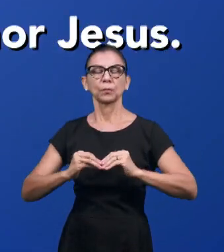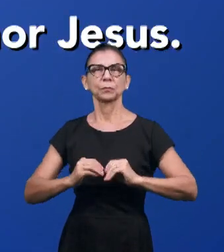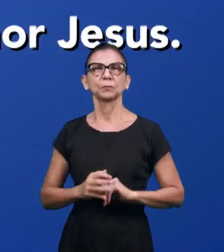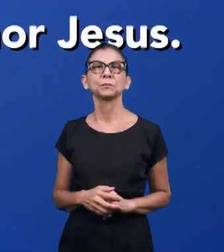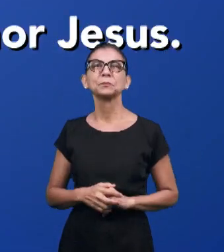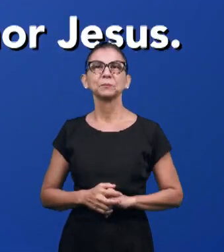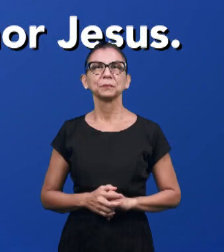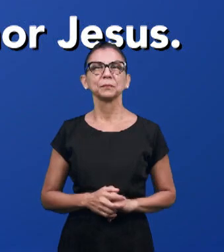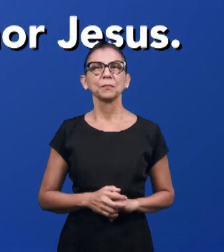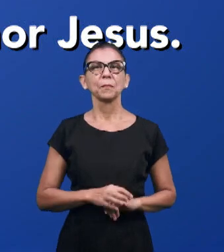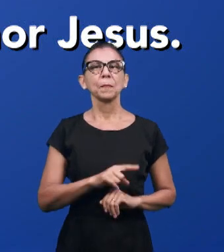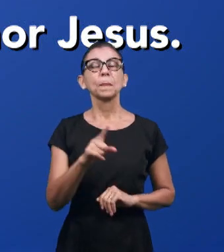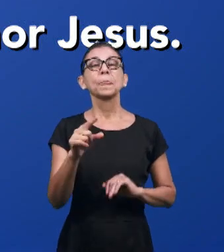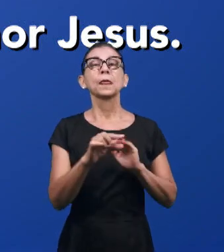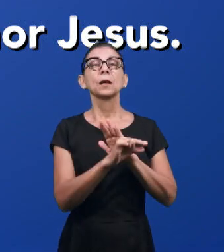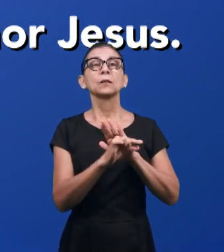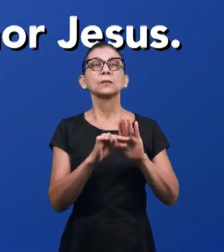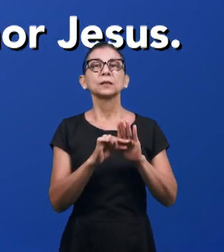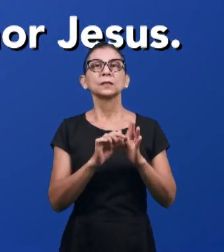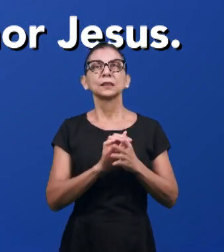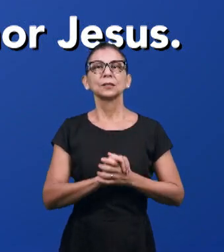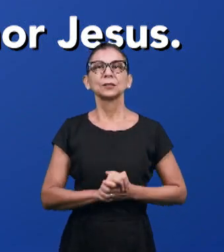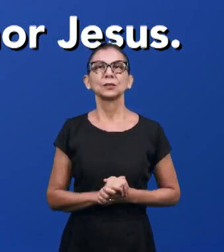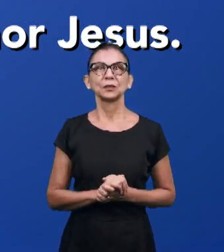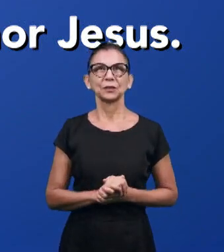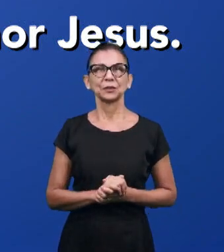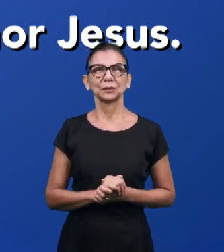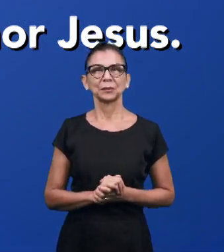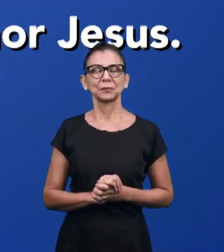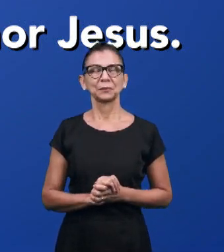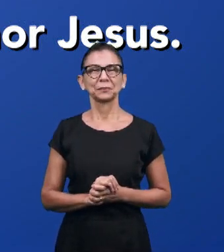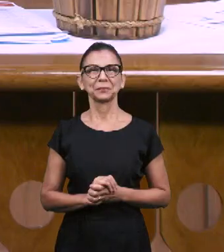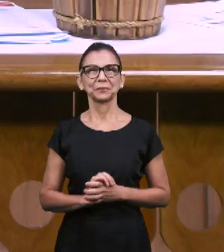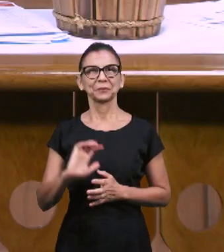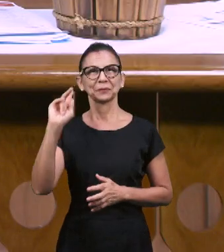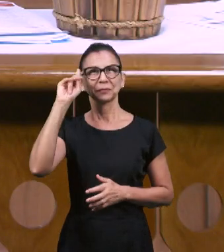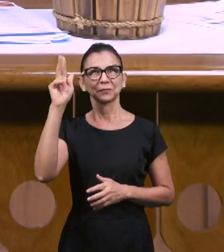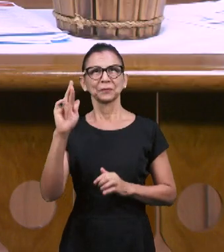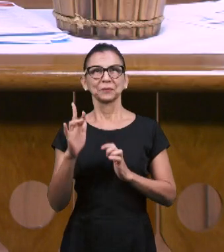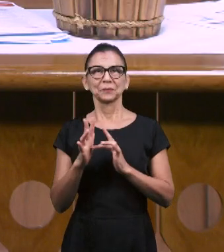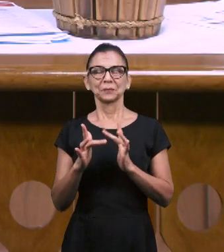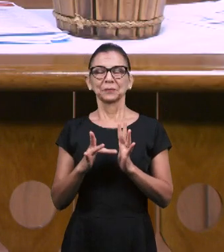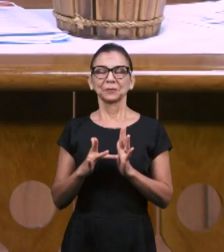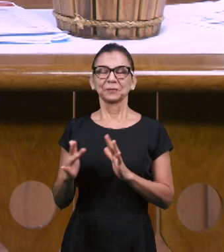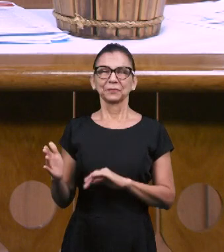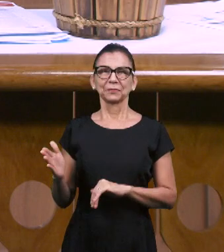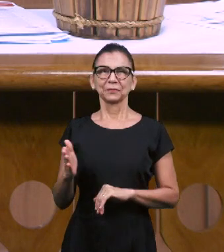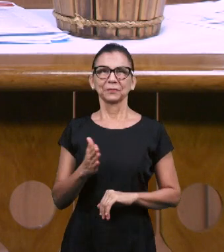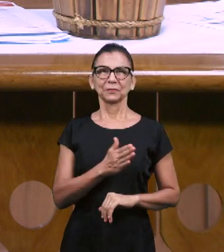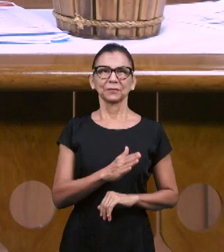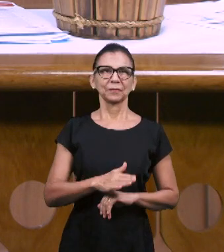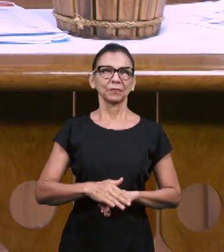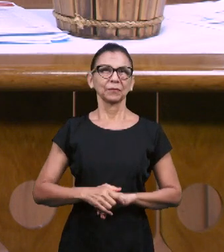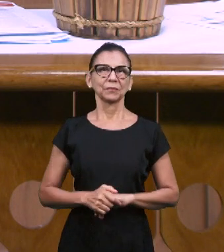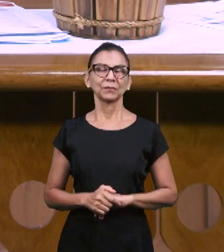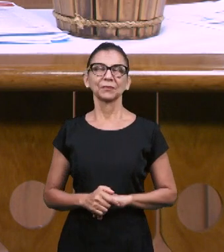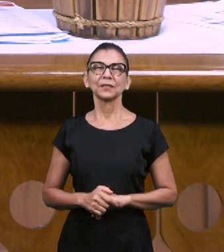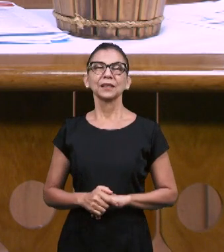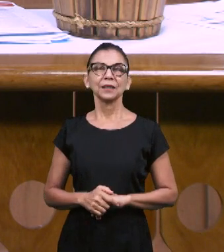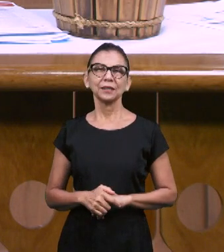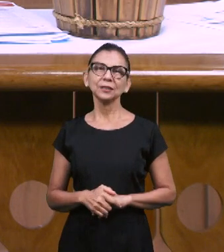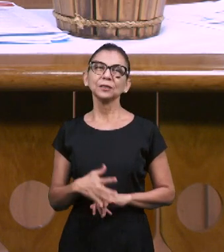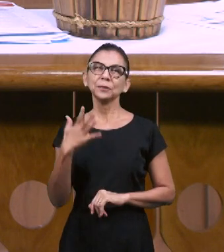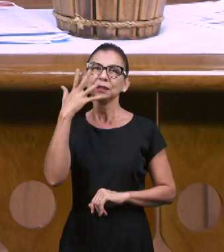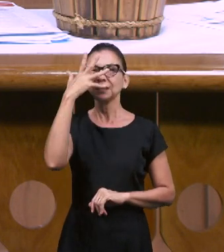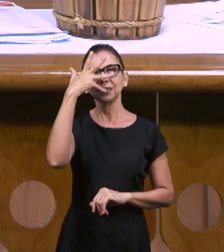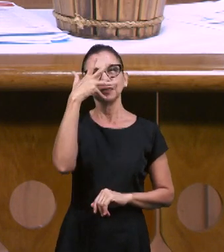les disciples? À côté de la paix du Seigneur Jésus. Très bien, Augustina, avec son frère, qui ont